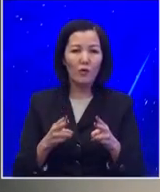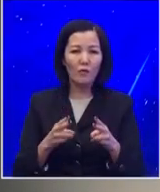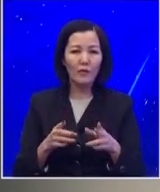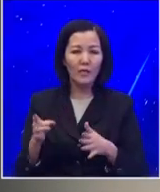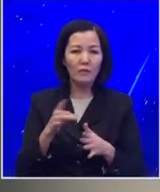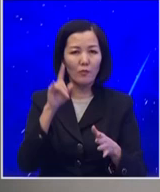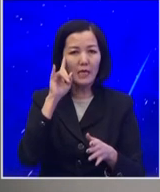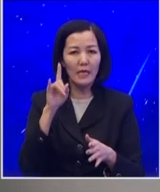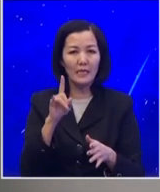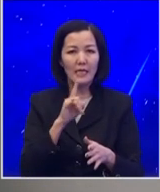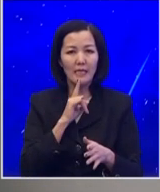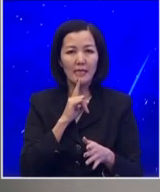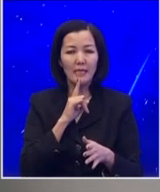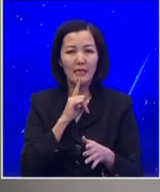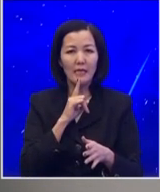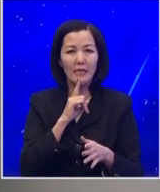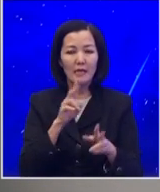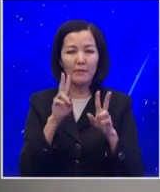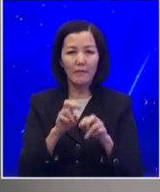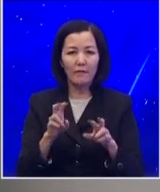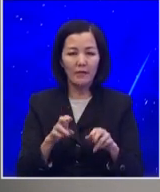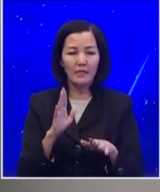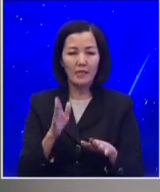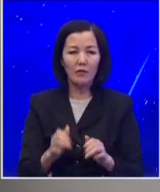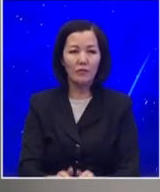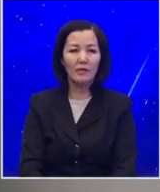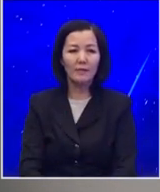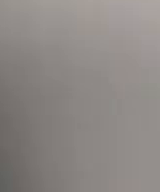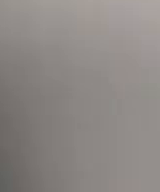Республики Казахстан. Обстоятельства происшествия выясняются.